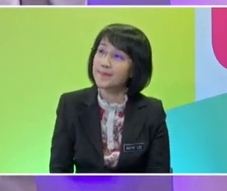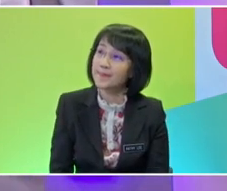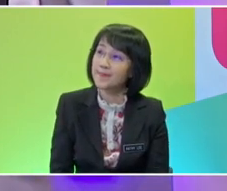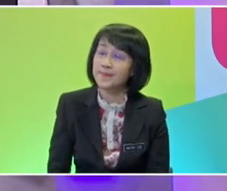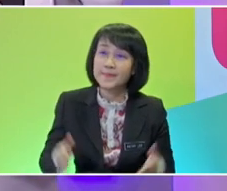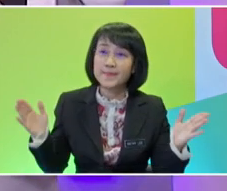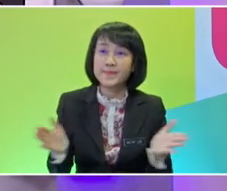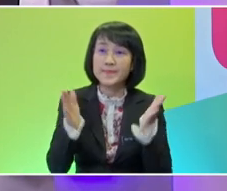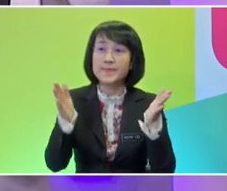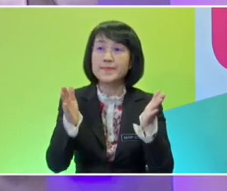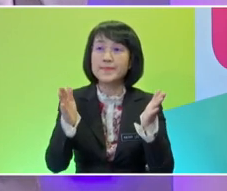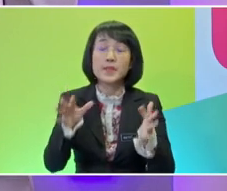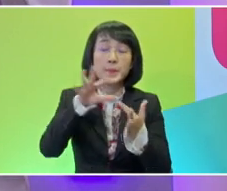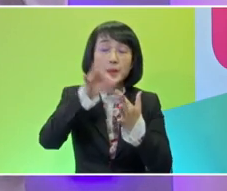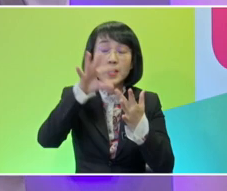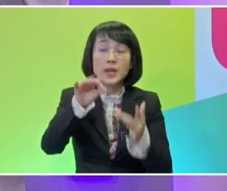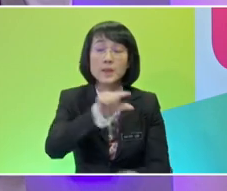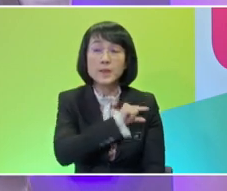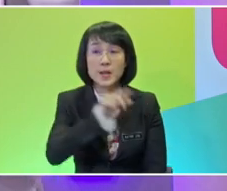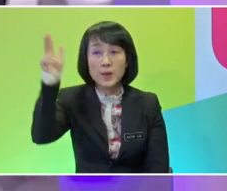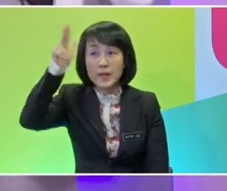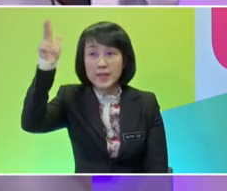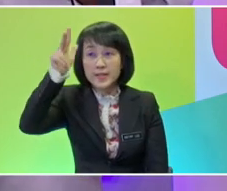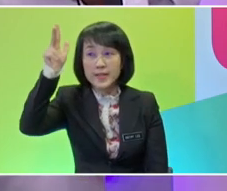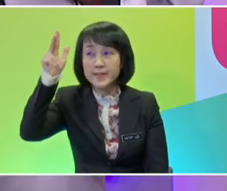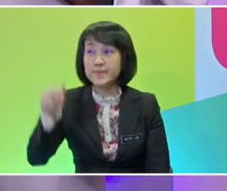nilai memilih pegawai kerajaan